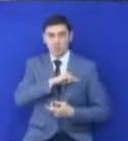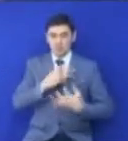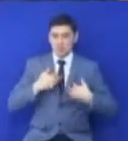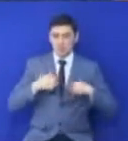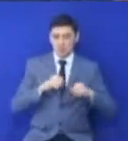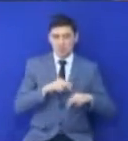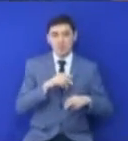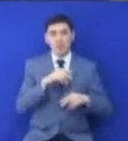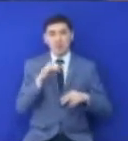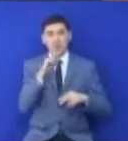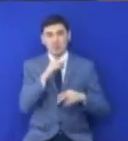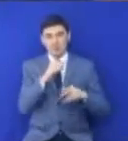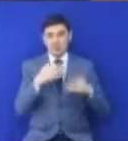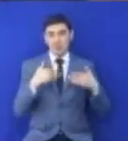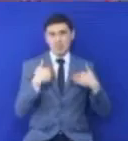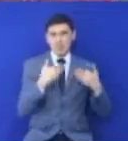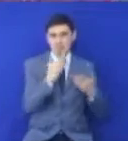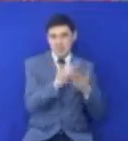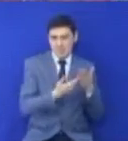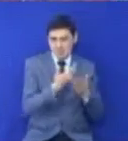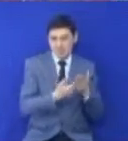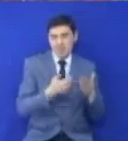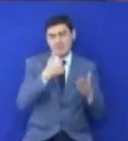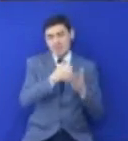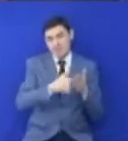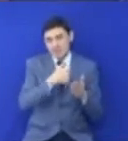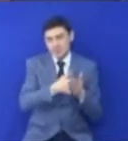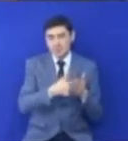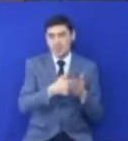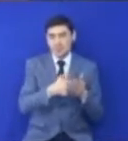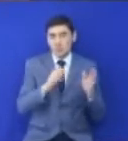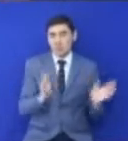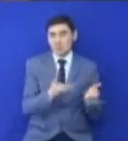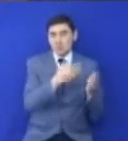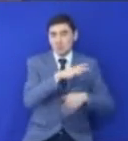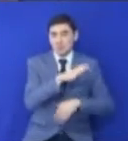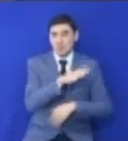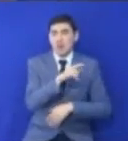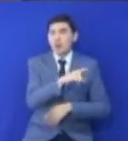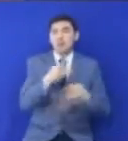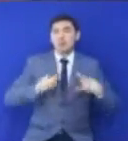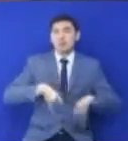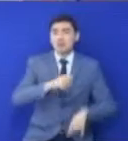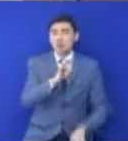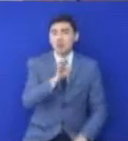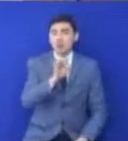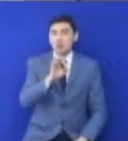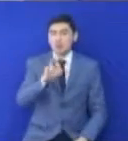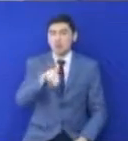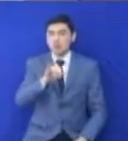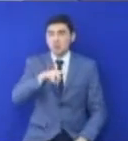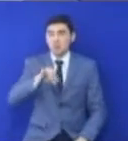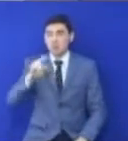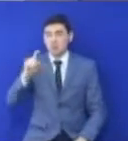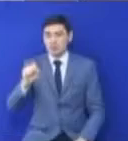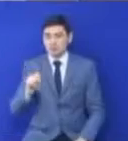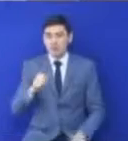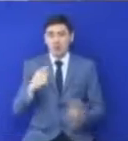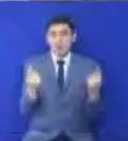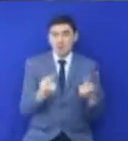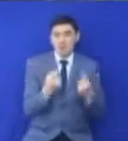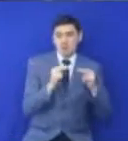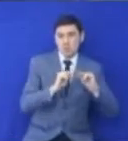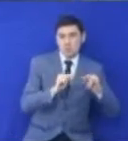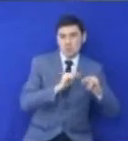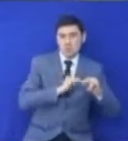тоқталып, құрмет грамотасымен марапаттады. Нина Рыбалолева Бородулиха ауданының тумасы. Еңбек жолын қарапайым мұғалімдіктен бастаған ол